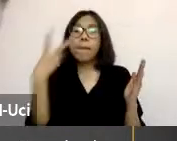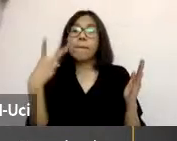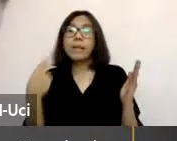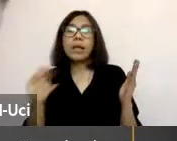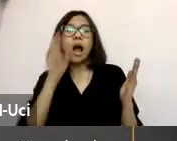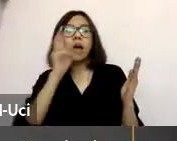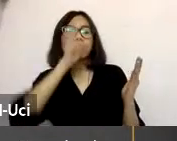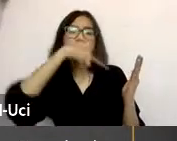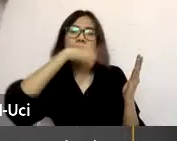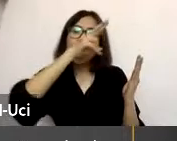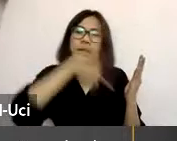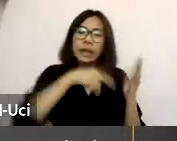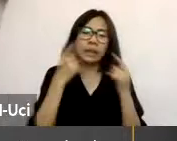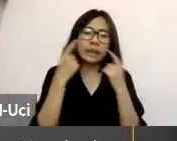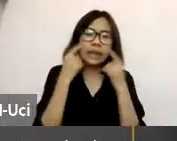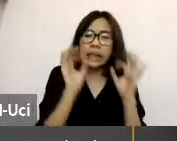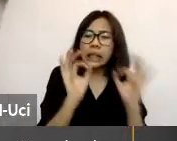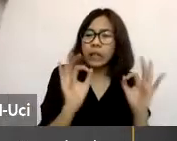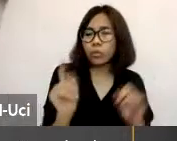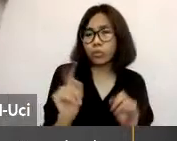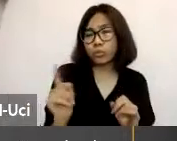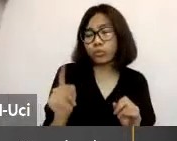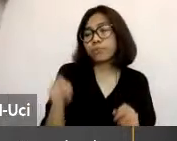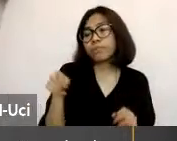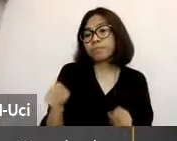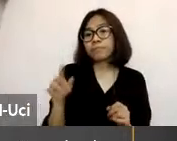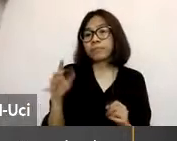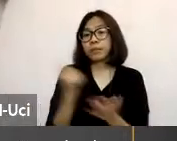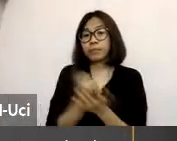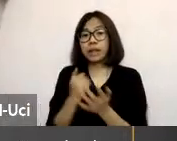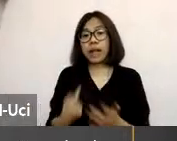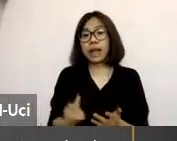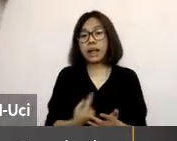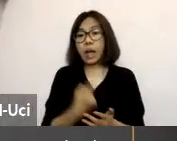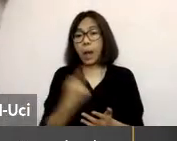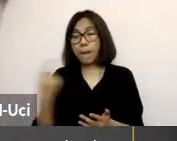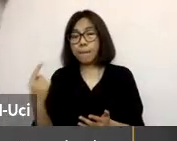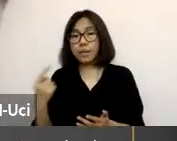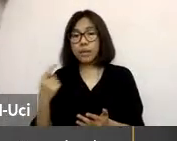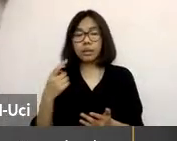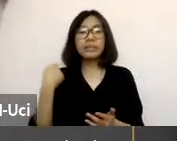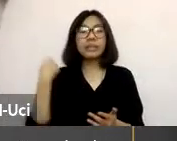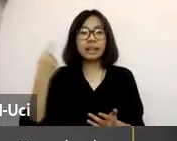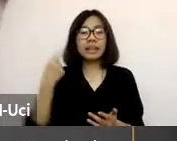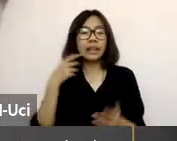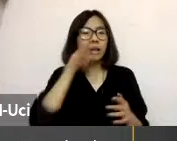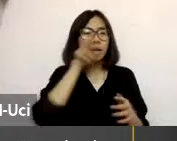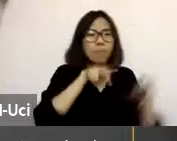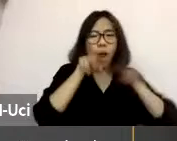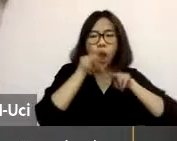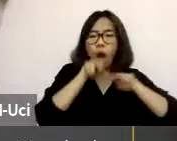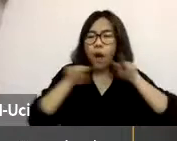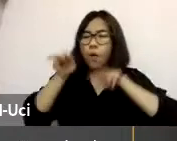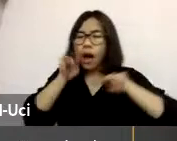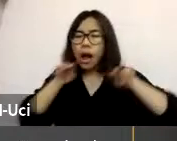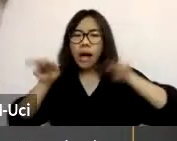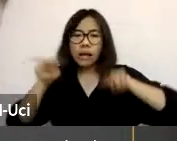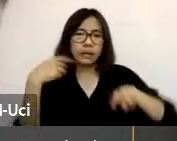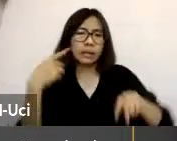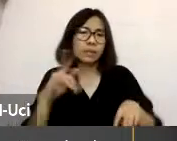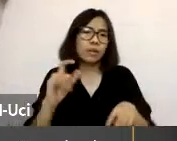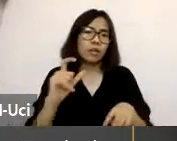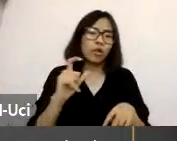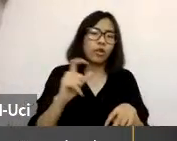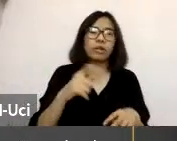sebenarnya sudah seindah juga sering melakukan pengawasan Pak kawasan termasuk yang dimaksud